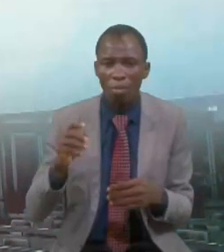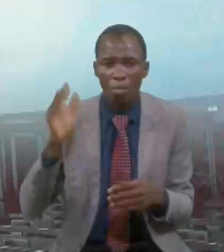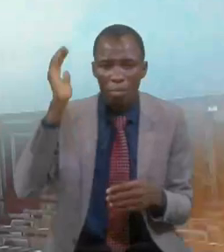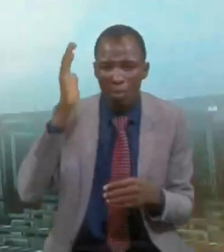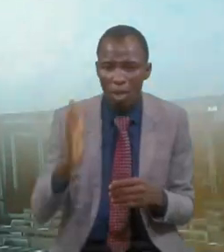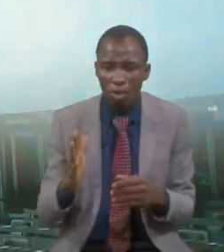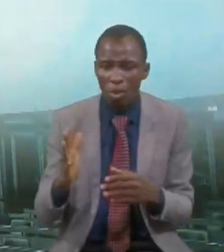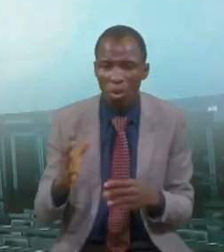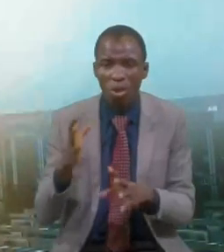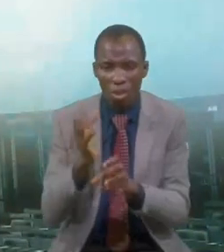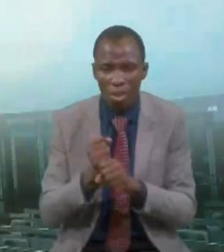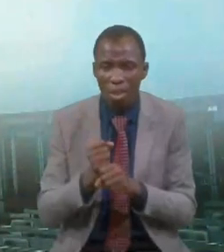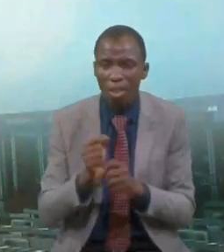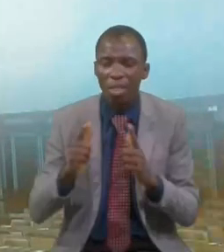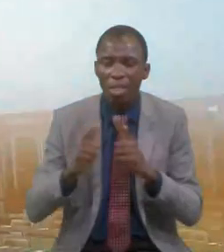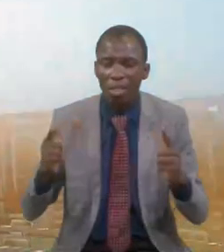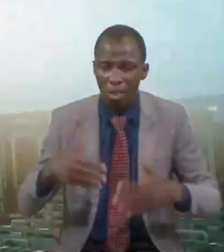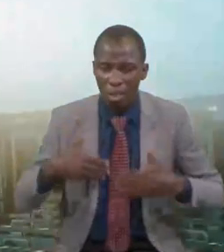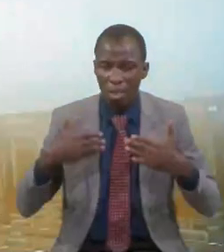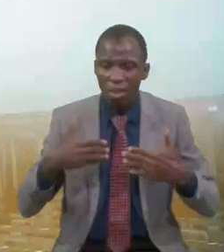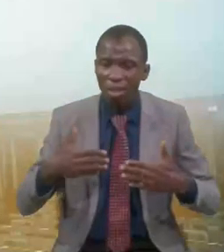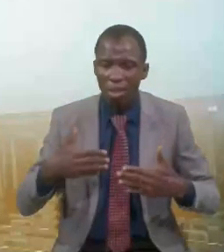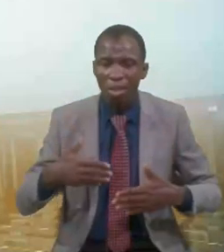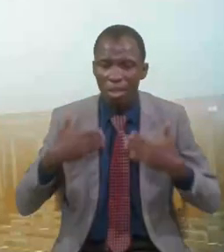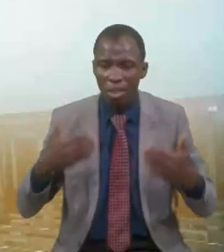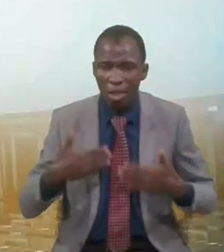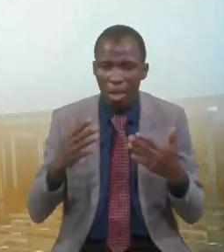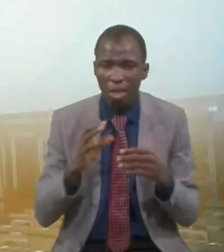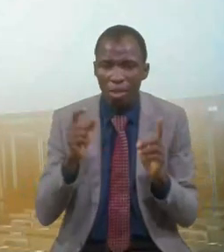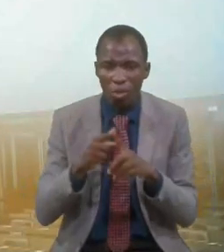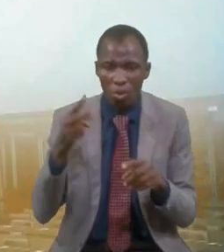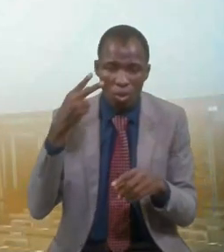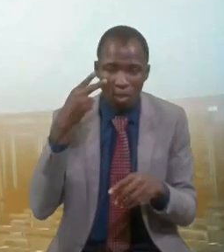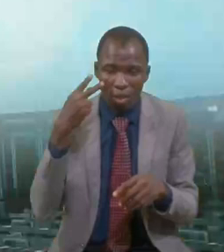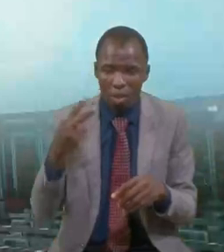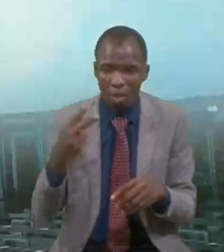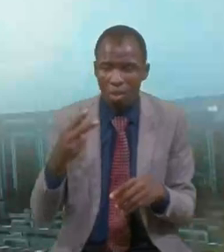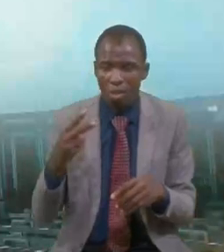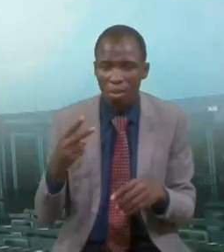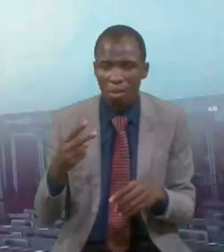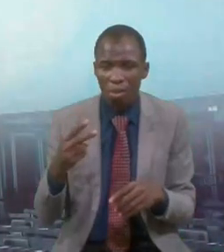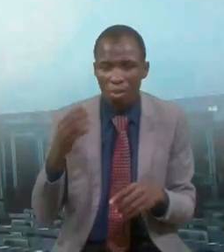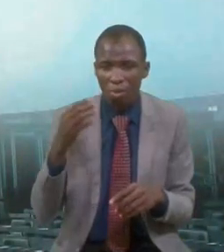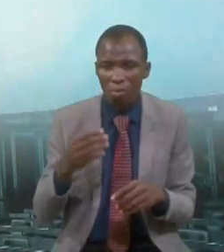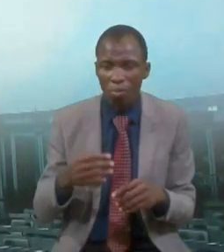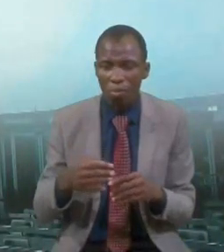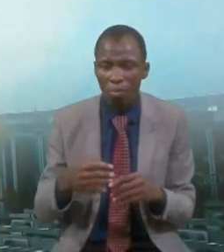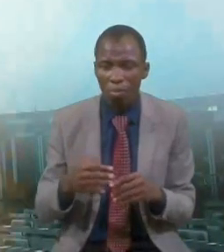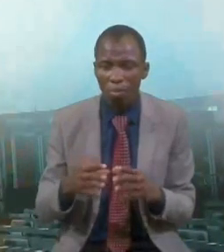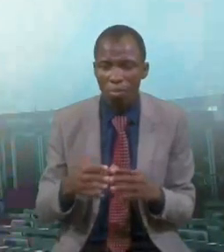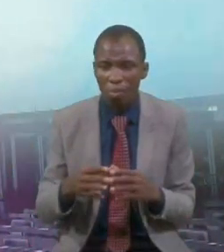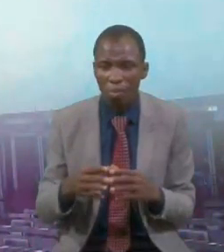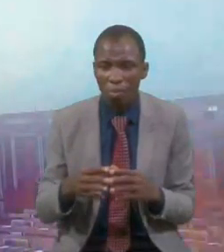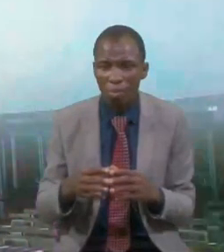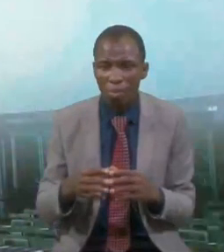le pasteur serait très enchanté